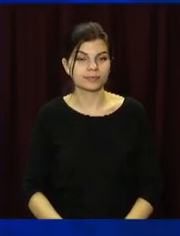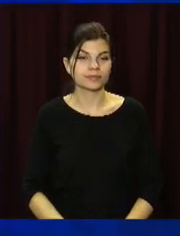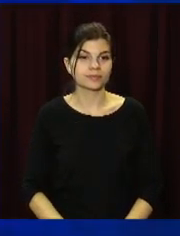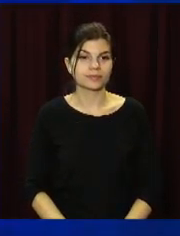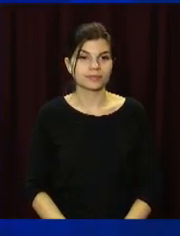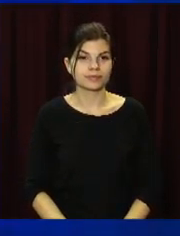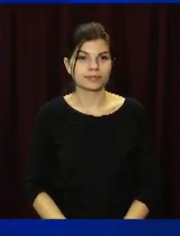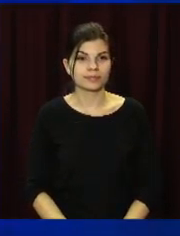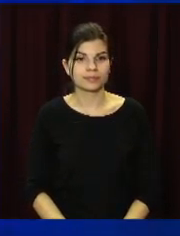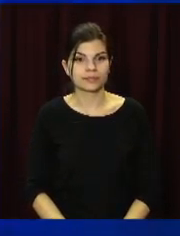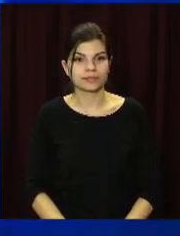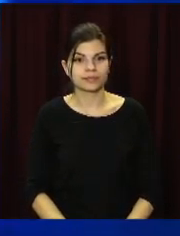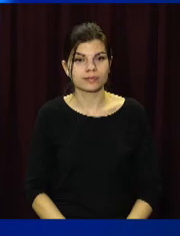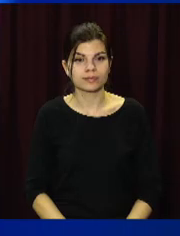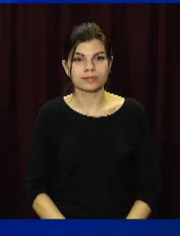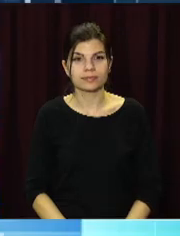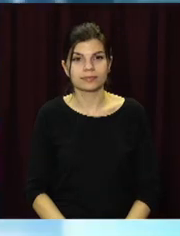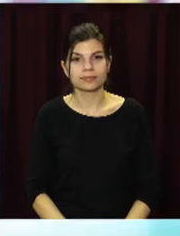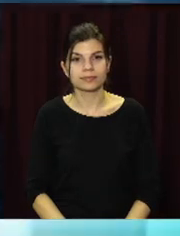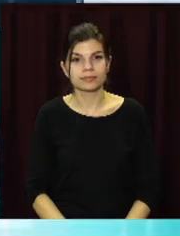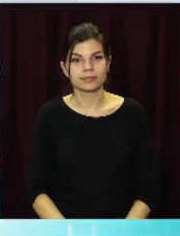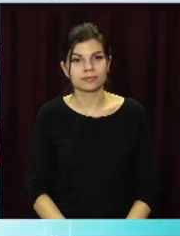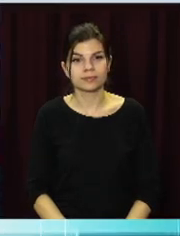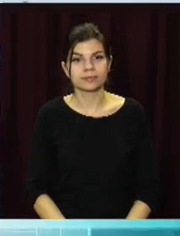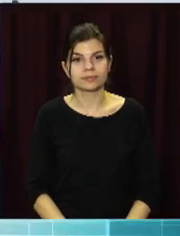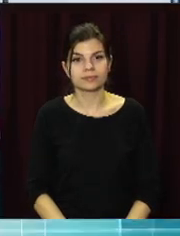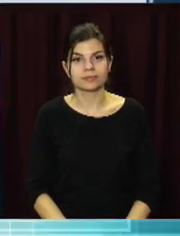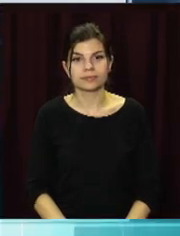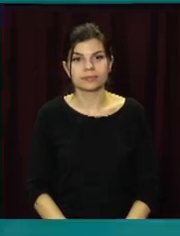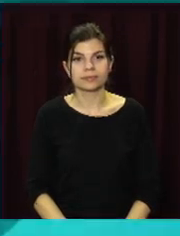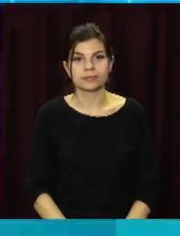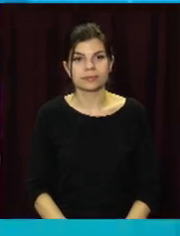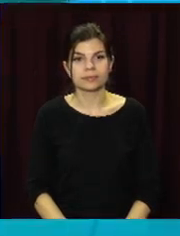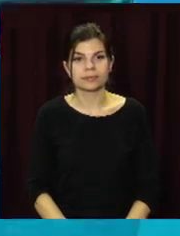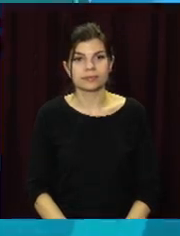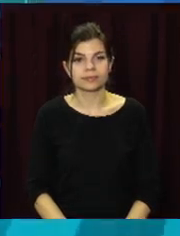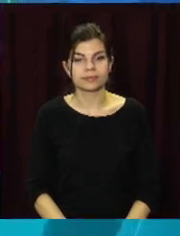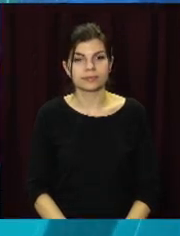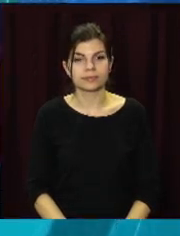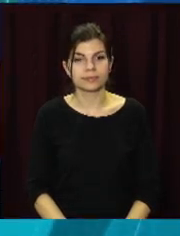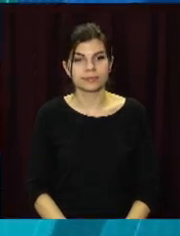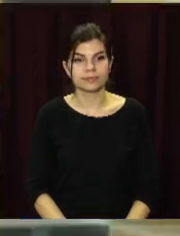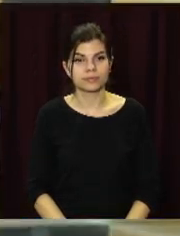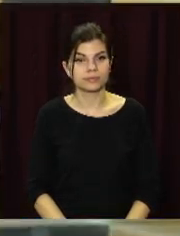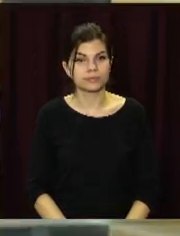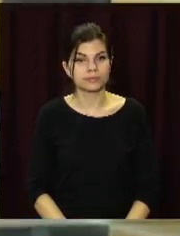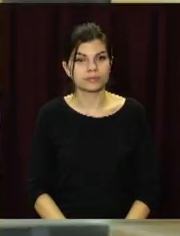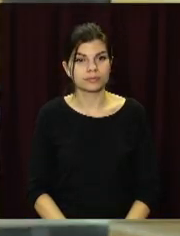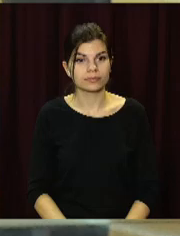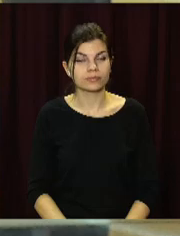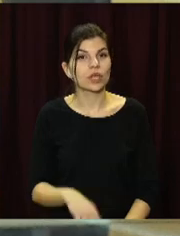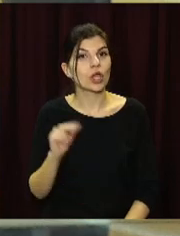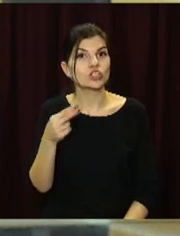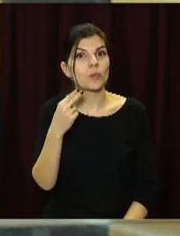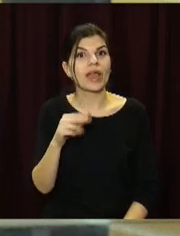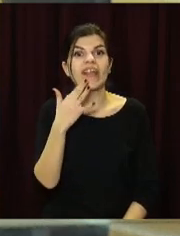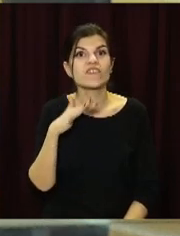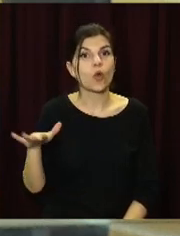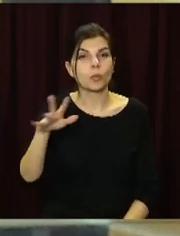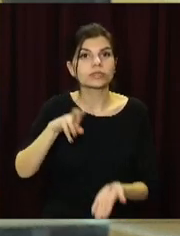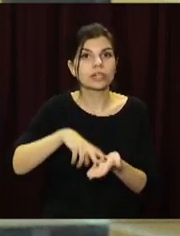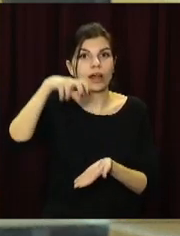News, телеканал «Відкритий». Чи чемпіонка Європи